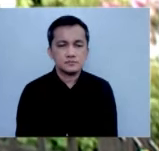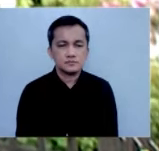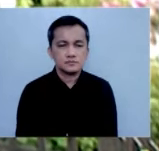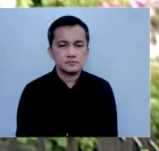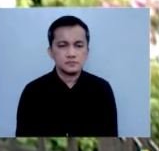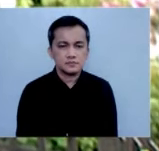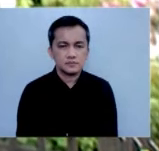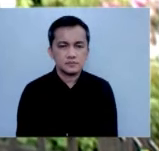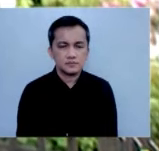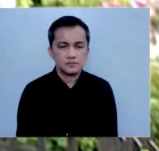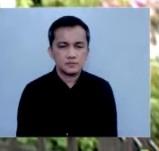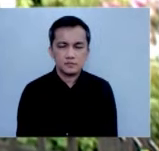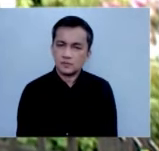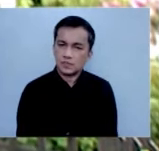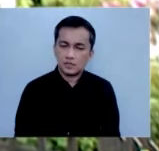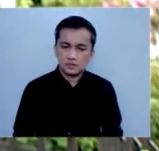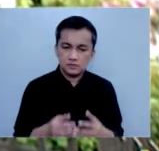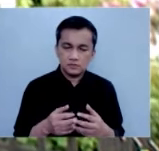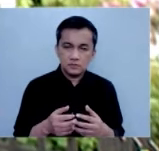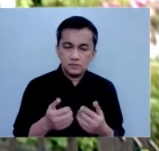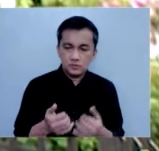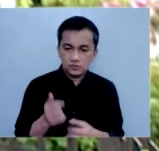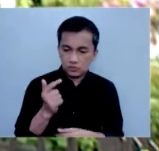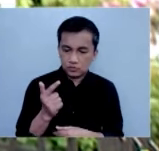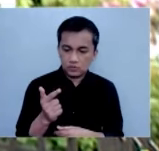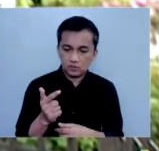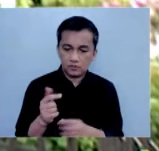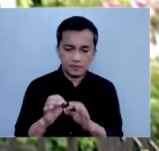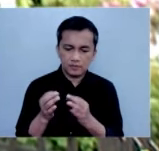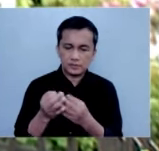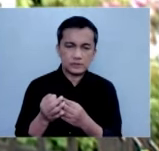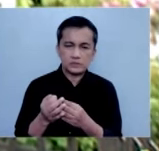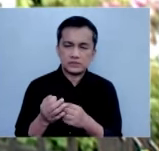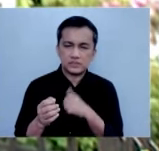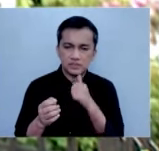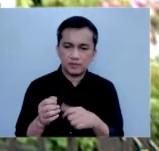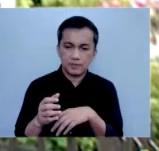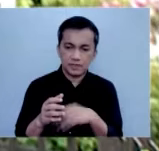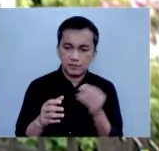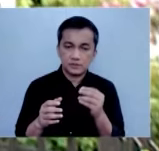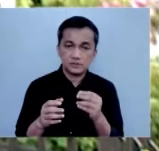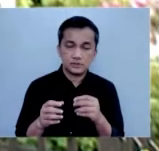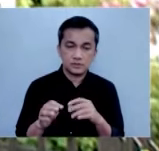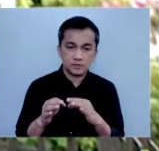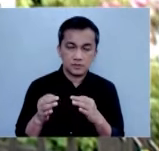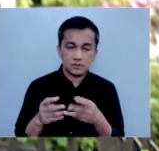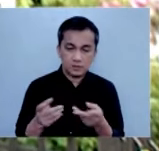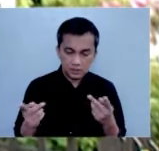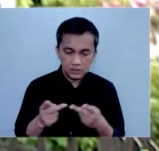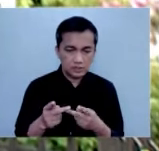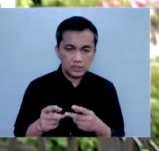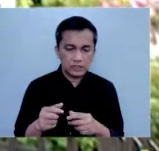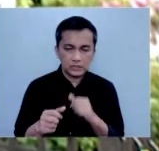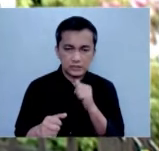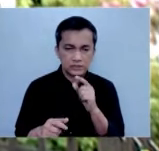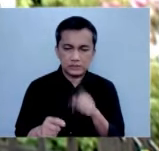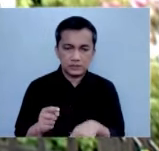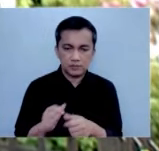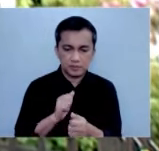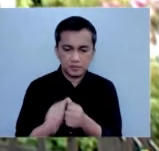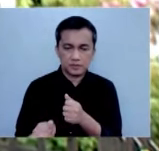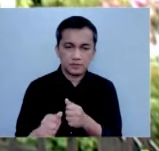Jess, nasa 20 pamilya ang hindi pa makalabas sa lugar dahil hindi pa madaanan ang mga kalsada